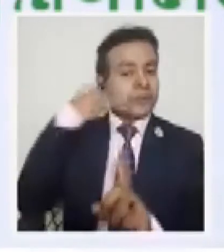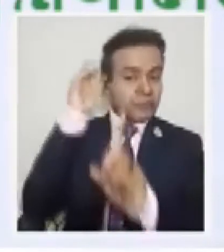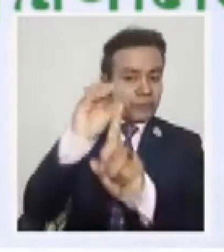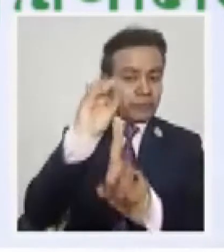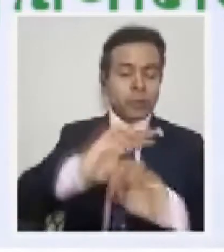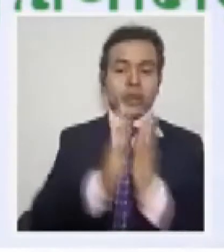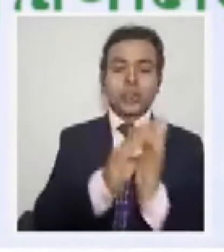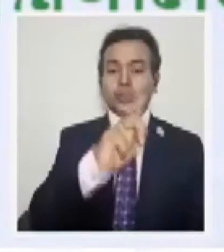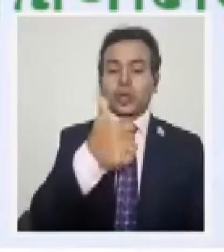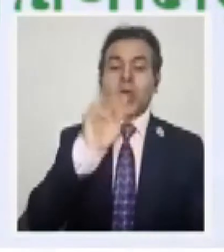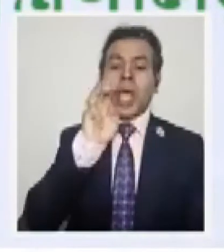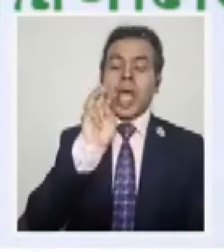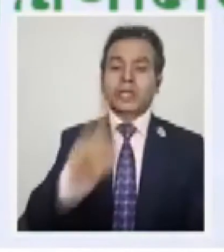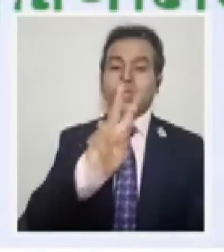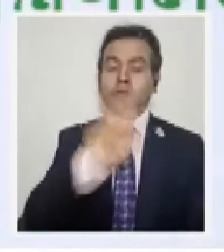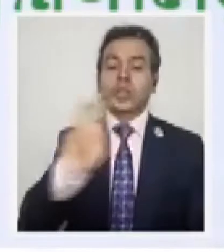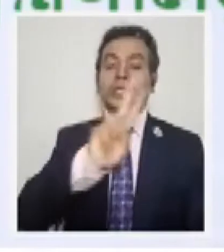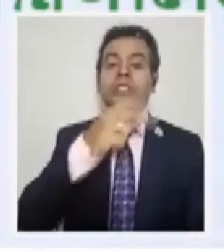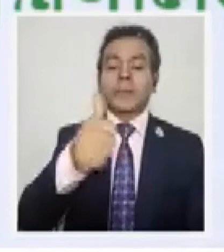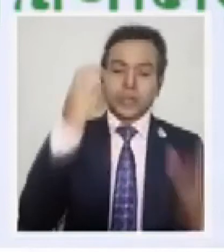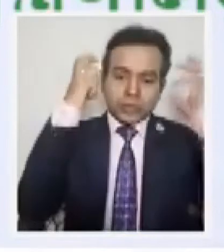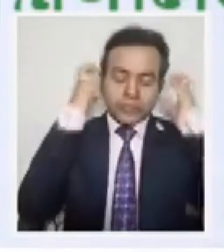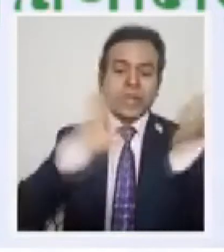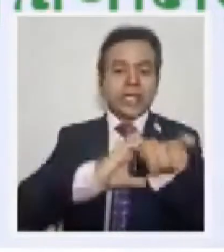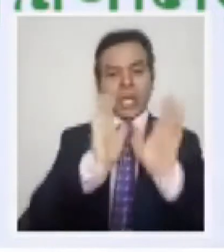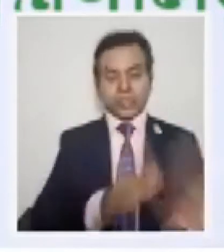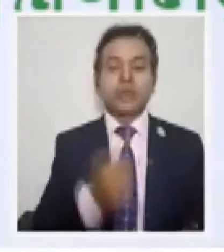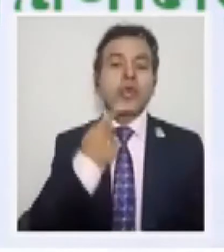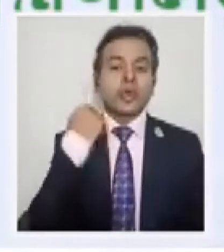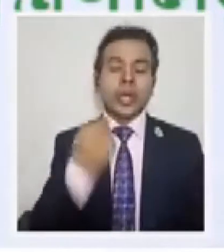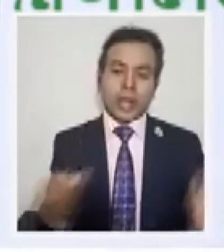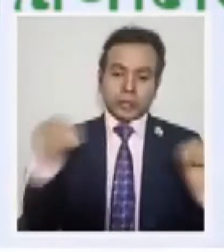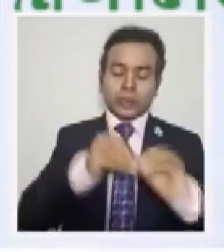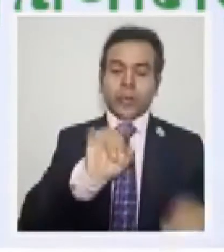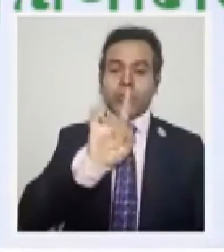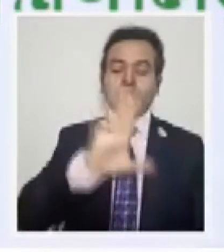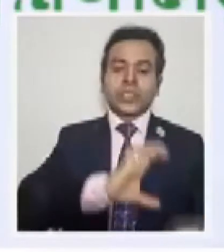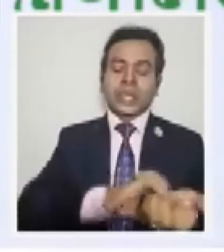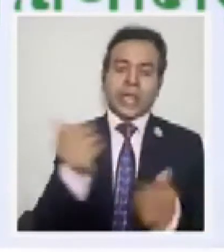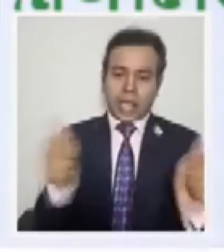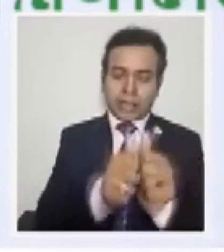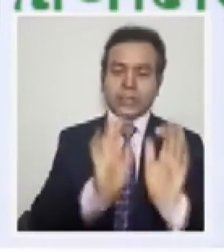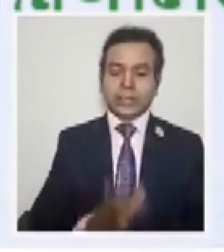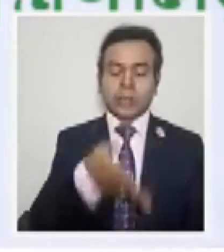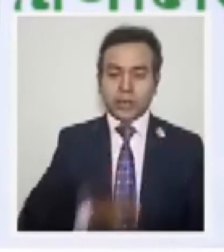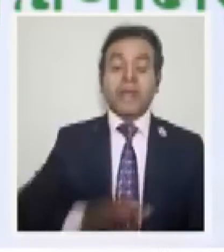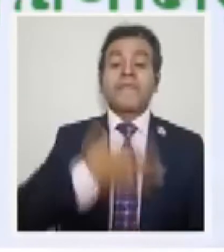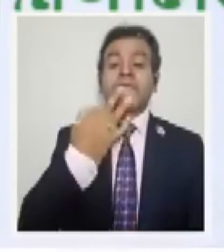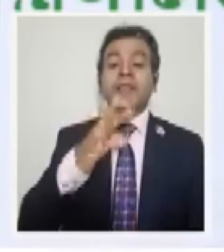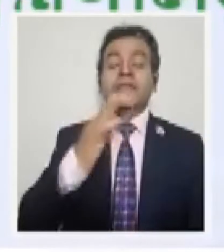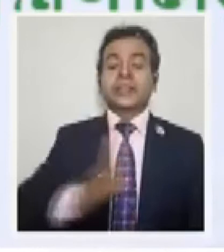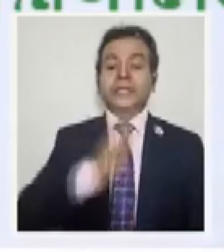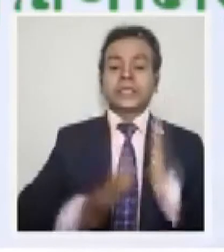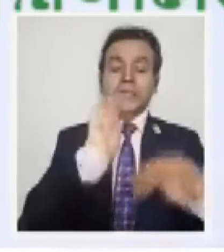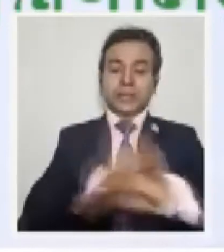85,40,159টি। অনলাইন প্ল্যাটফর্ম মুক্তপাঠে হটলাইনে সেবা দেওয়ার জন্য প্রশিক্ষণপ্রাপ্ত চিকিৎসক 16,226 জন, গত 24 ঘন্টায়